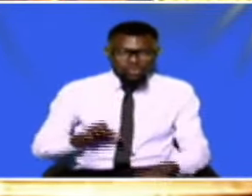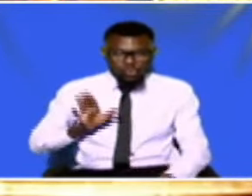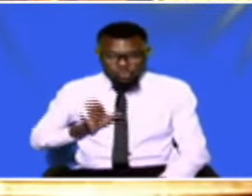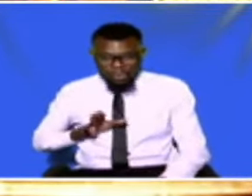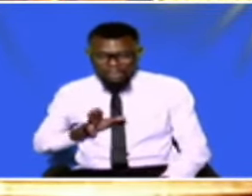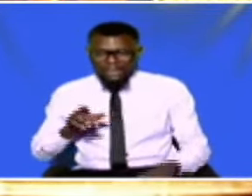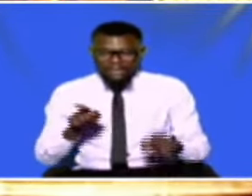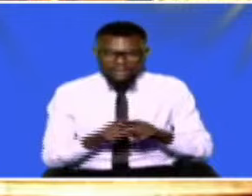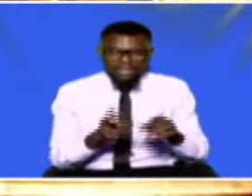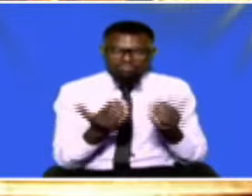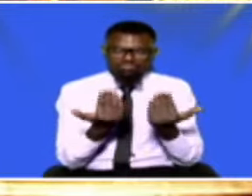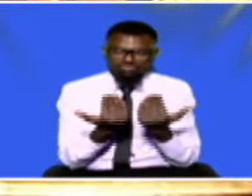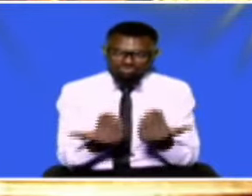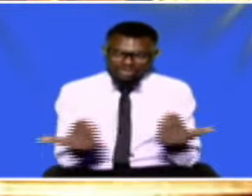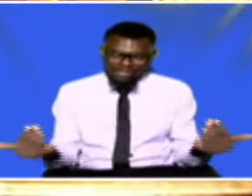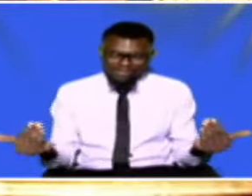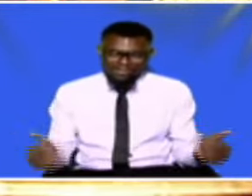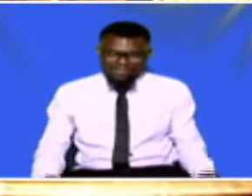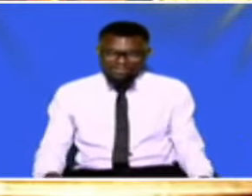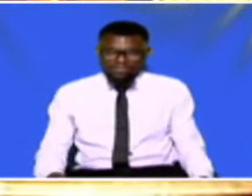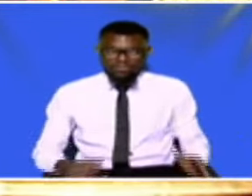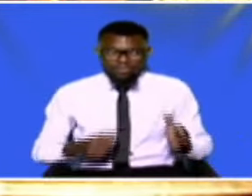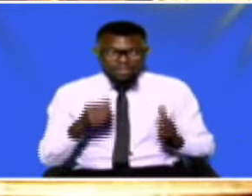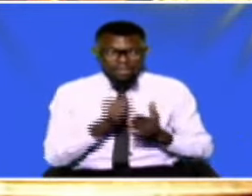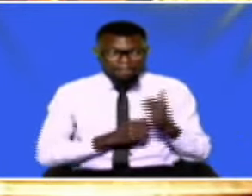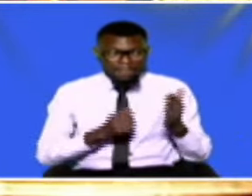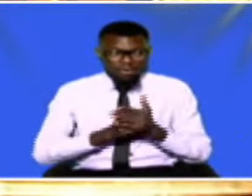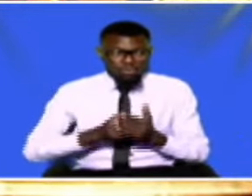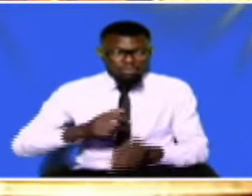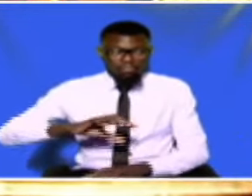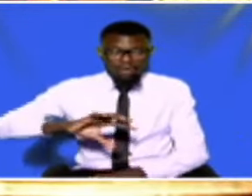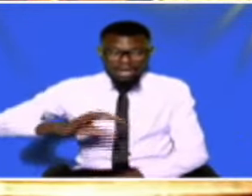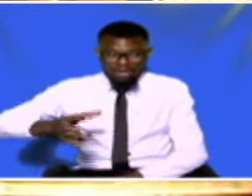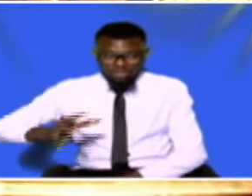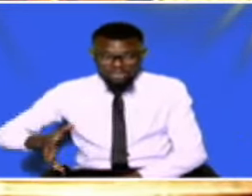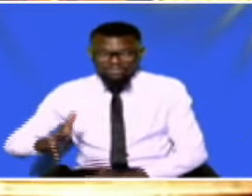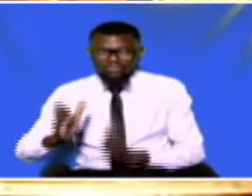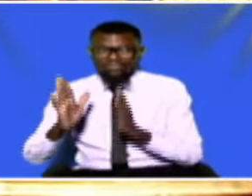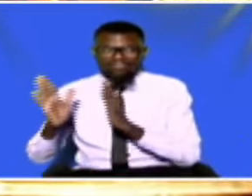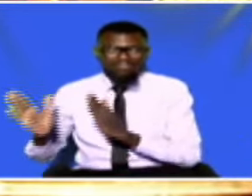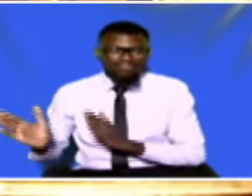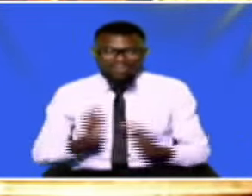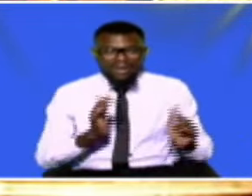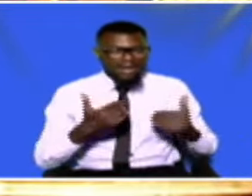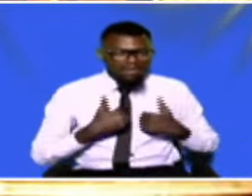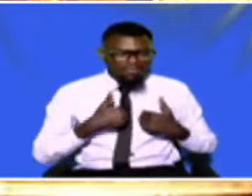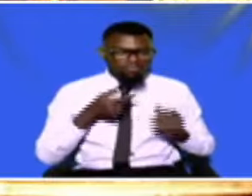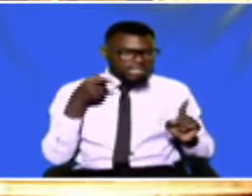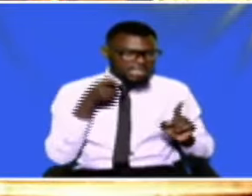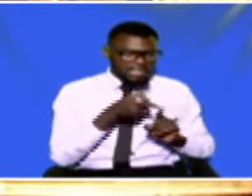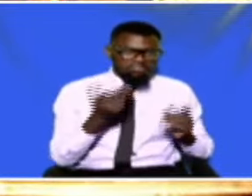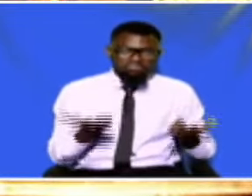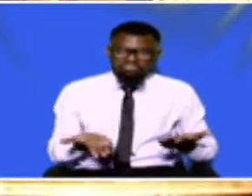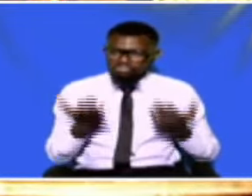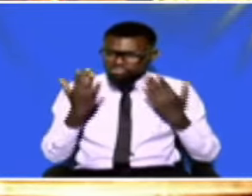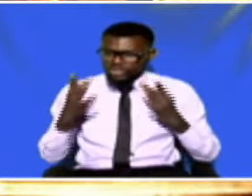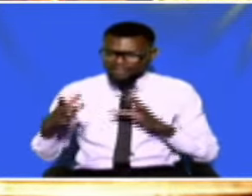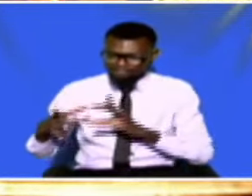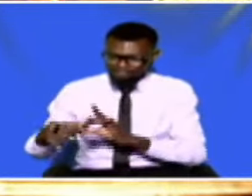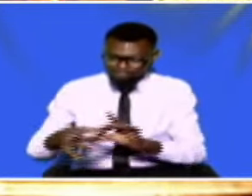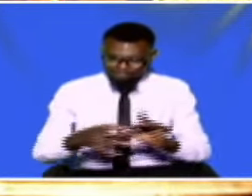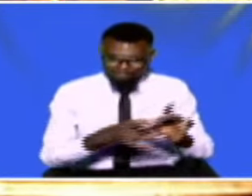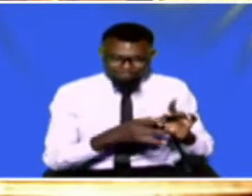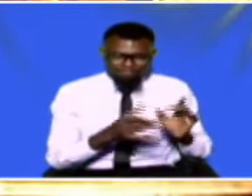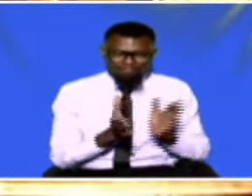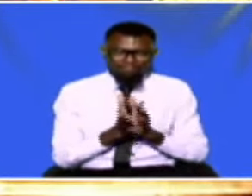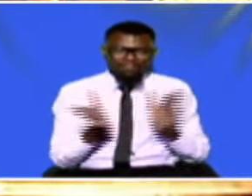watoto. Hata hivyo, katika kaunti ya Makueni, mikakati madhubuti imewekwa ya kuboresha uhusiano huo kati ya vituo vya afya vya umma